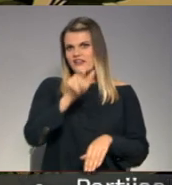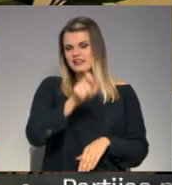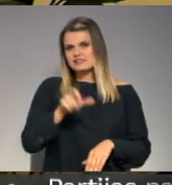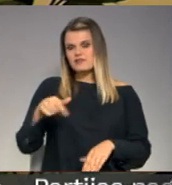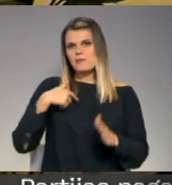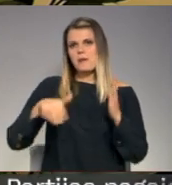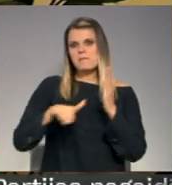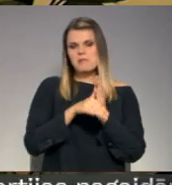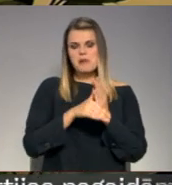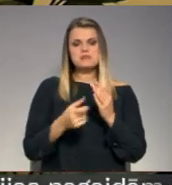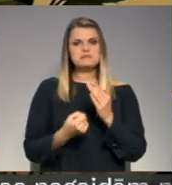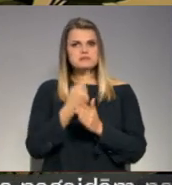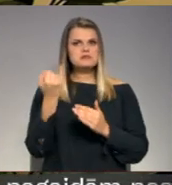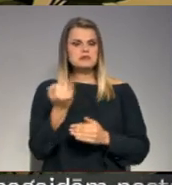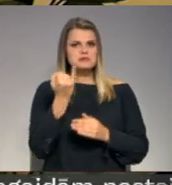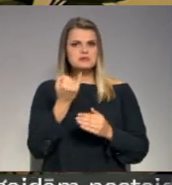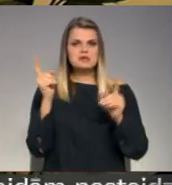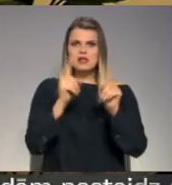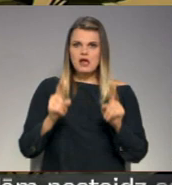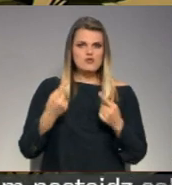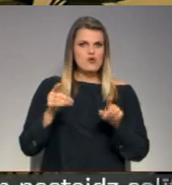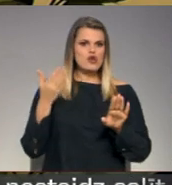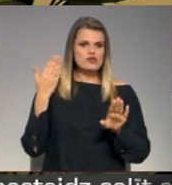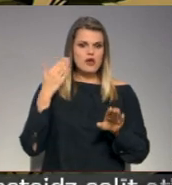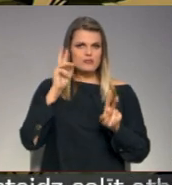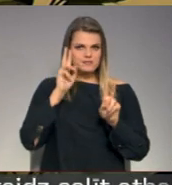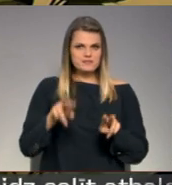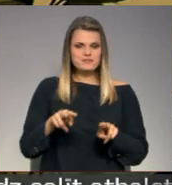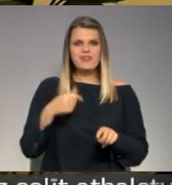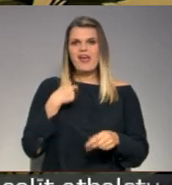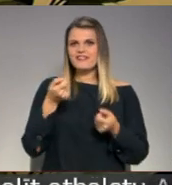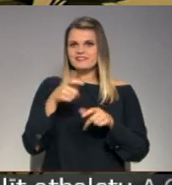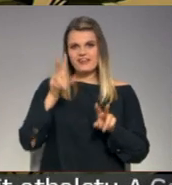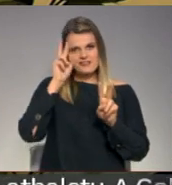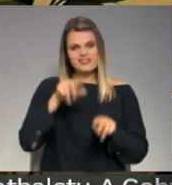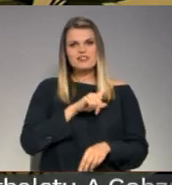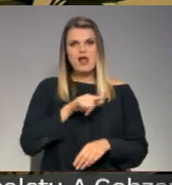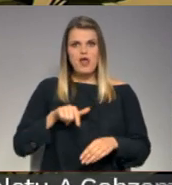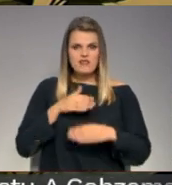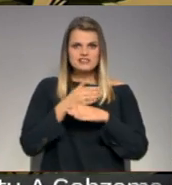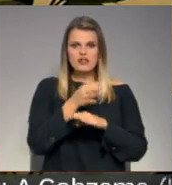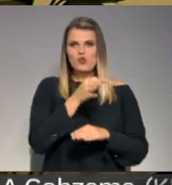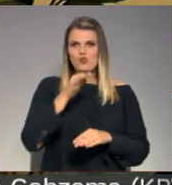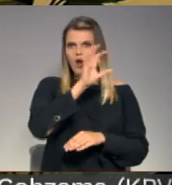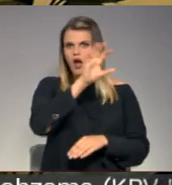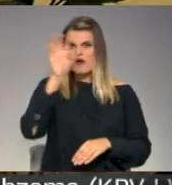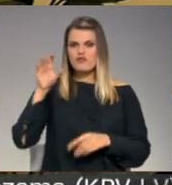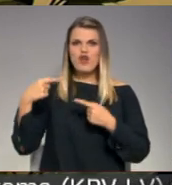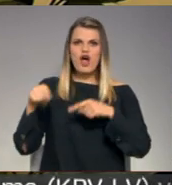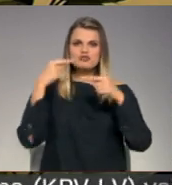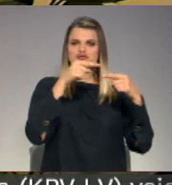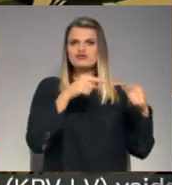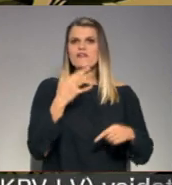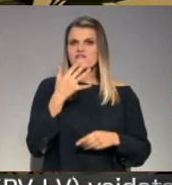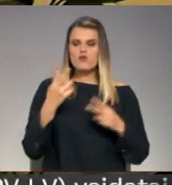man palīdzēja atklāt daudz tādu lietu, ko es agrāk nezināju. Piemēram, es nekad nezināju, ka Latvija dalās vairākos novados, kur atšķiras valodas